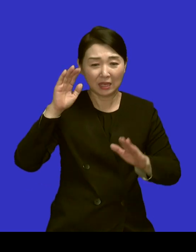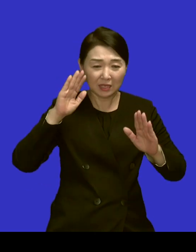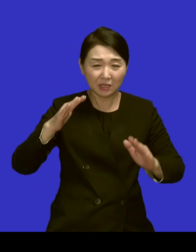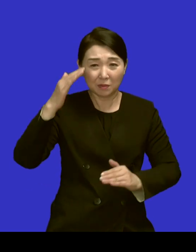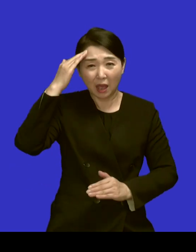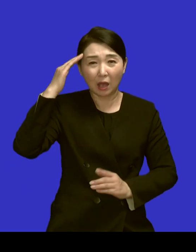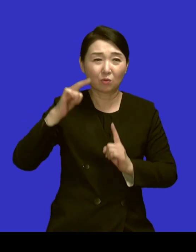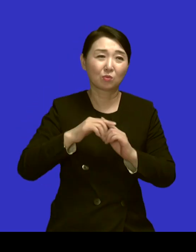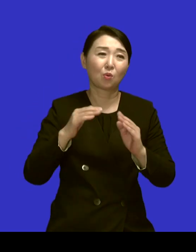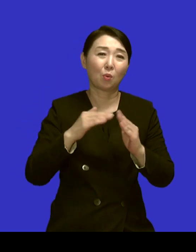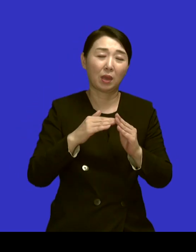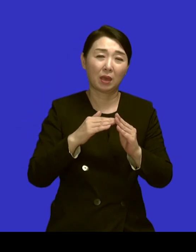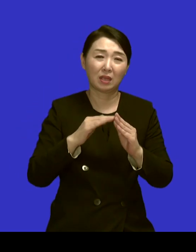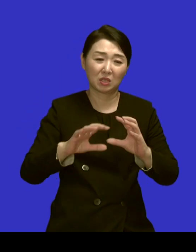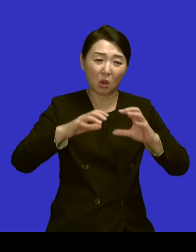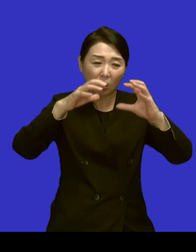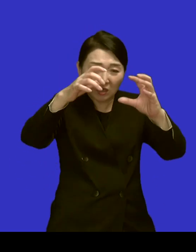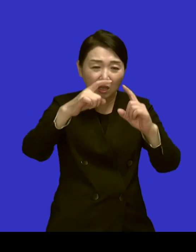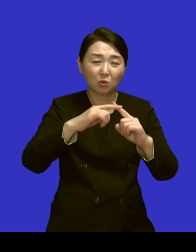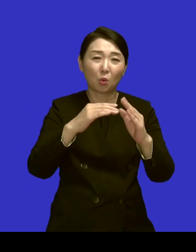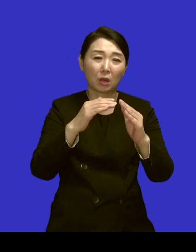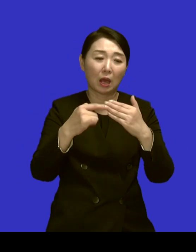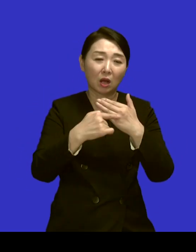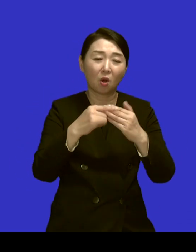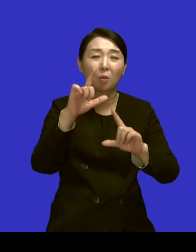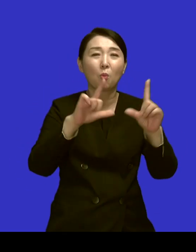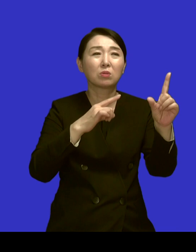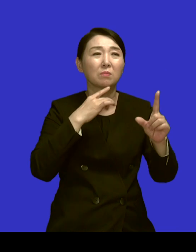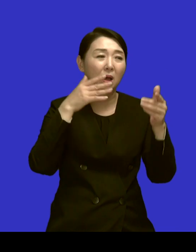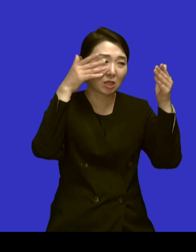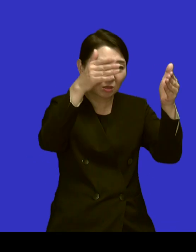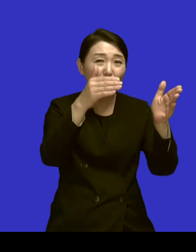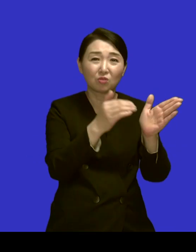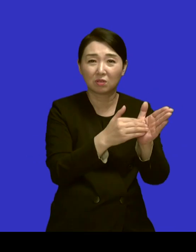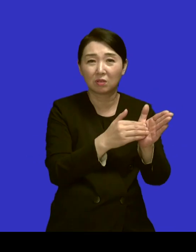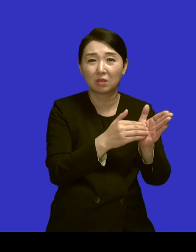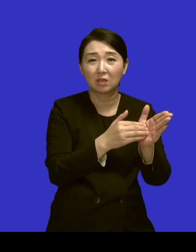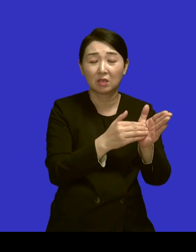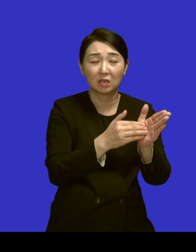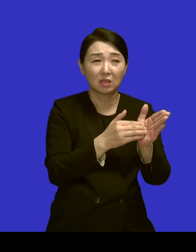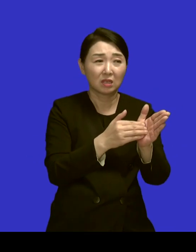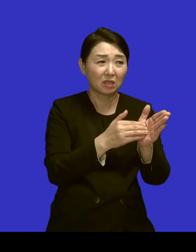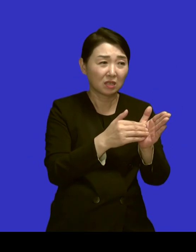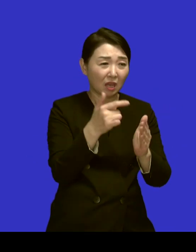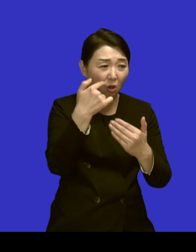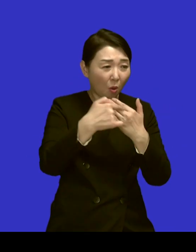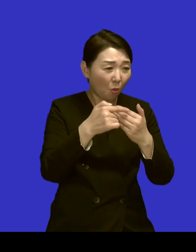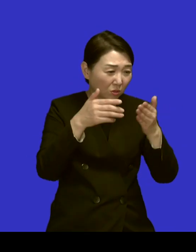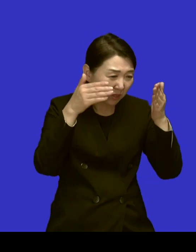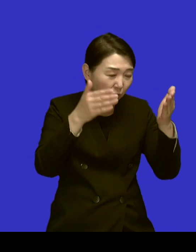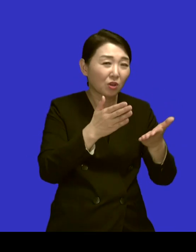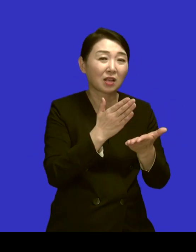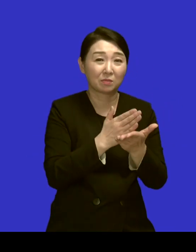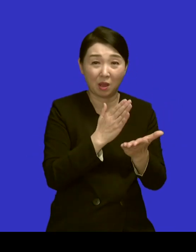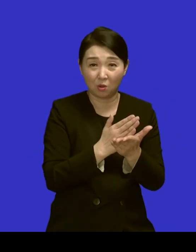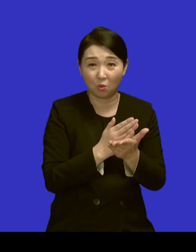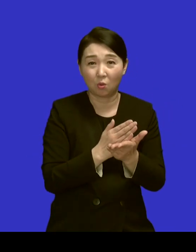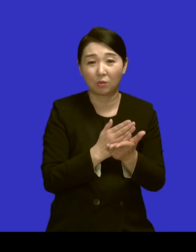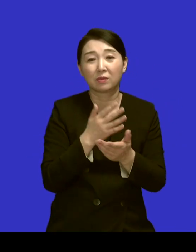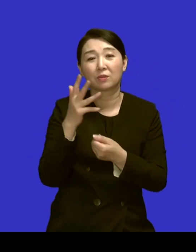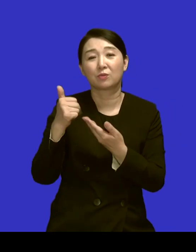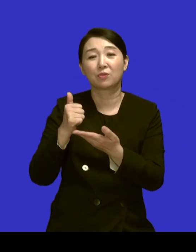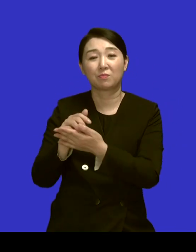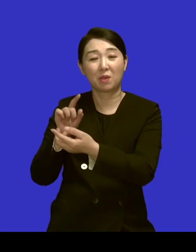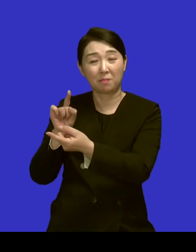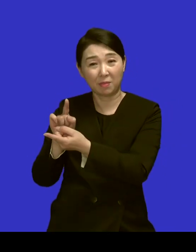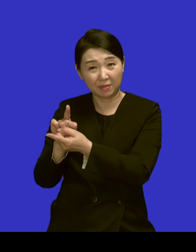그걸 많이들 가셨다면 이젠 좀 화려함을 내려놓고 정말 좀 다시 한번 주님을